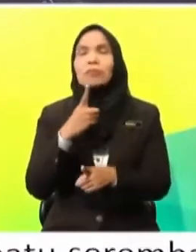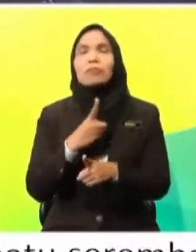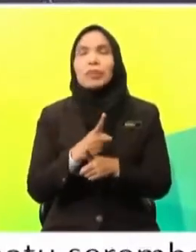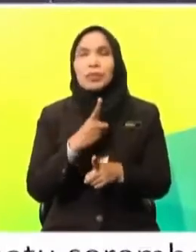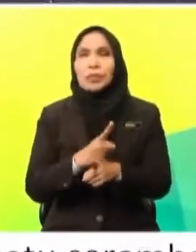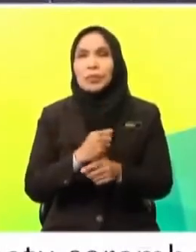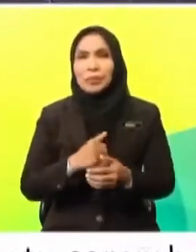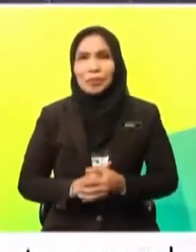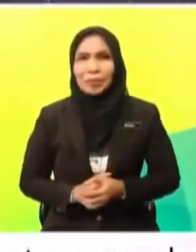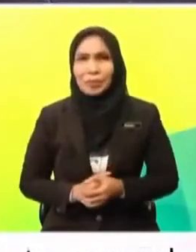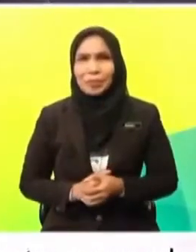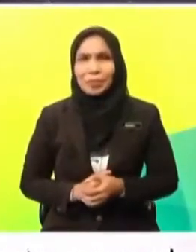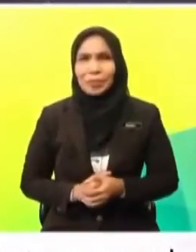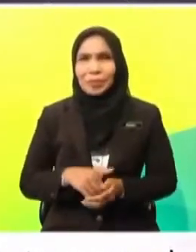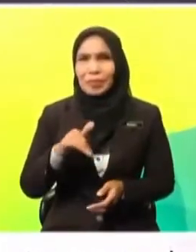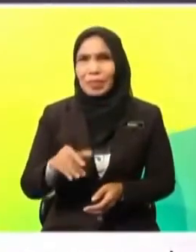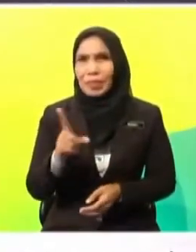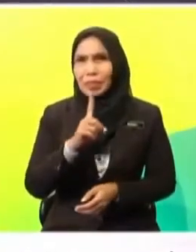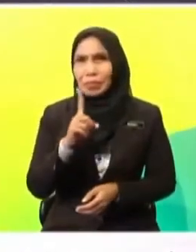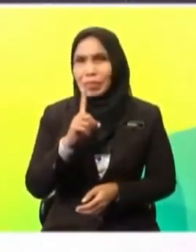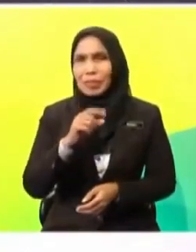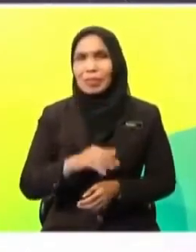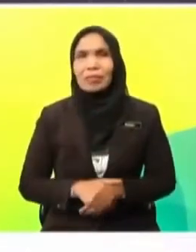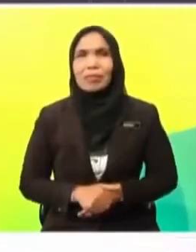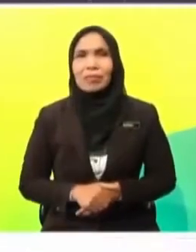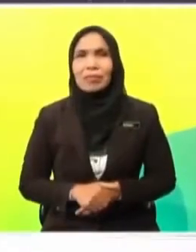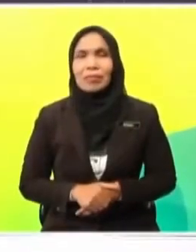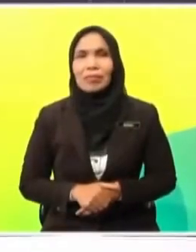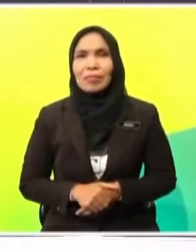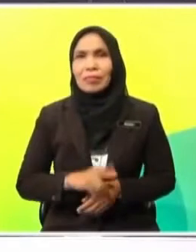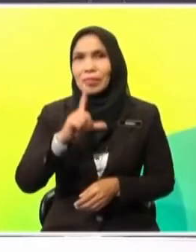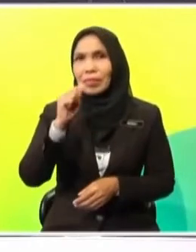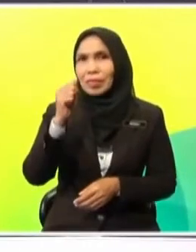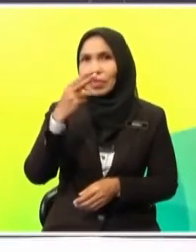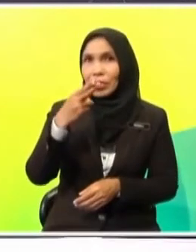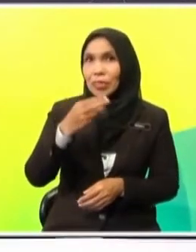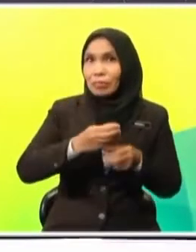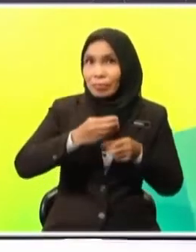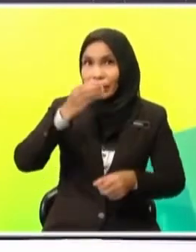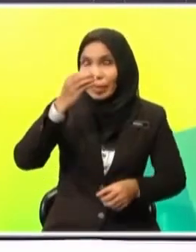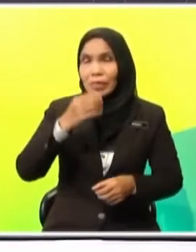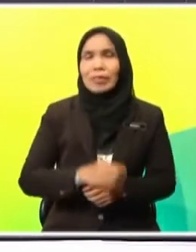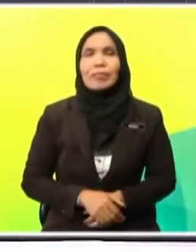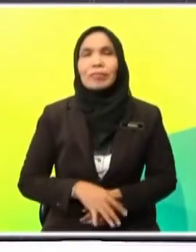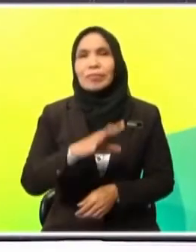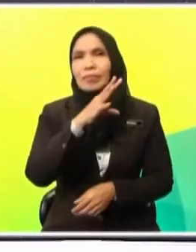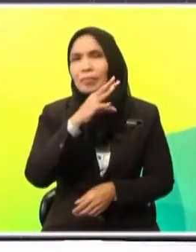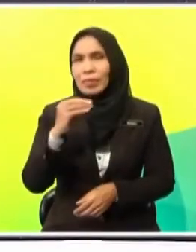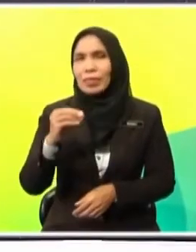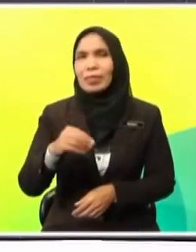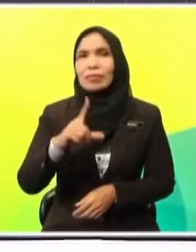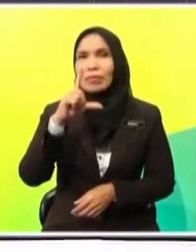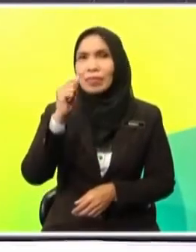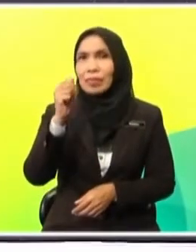sekali yang mana Let's yaitu galau dan Lea rektub Miley cara